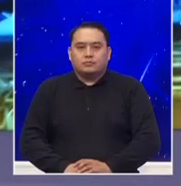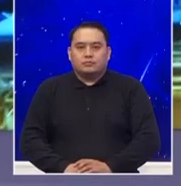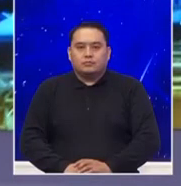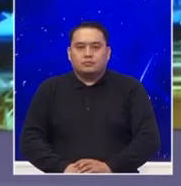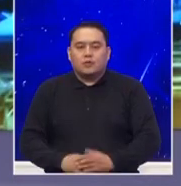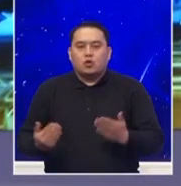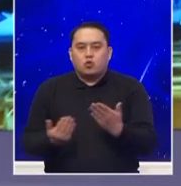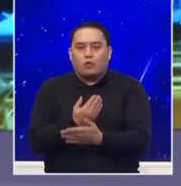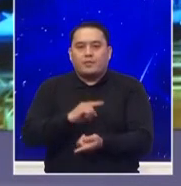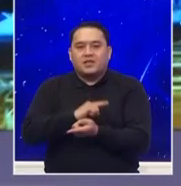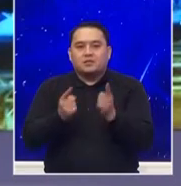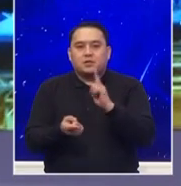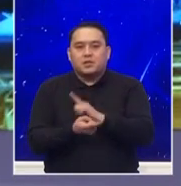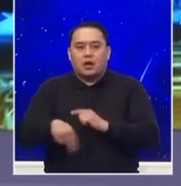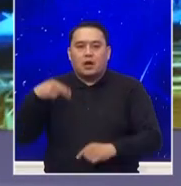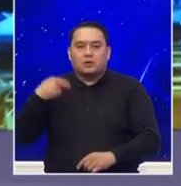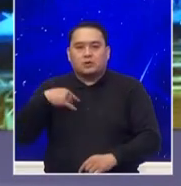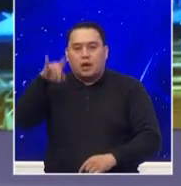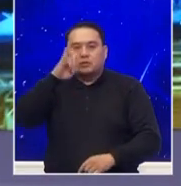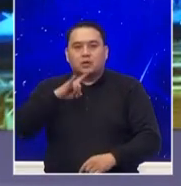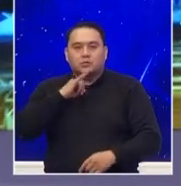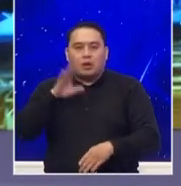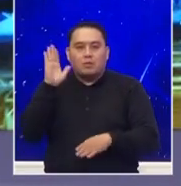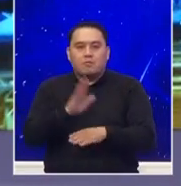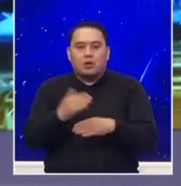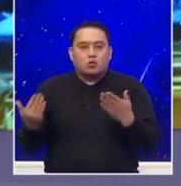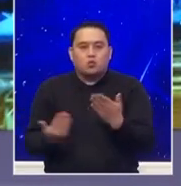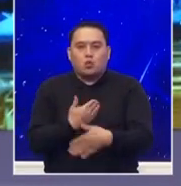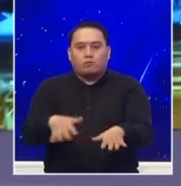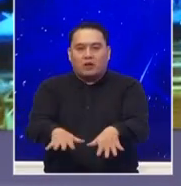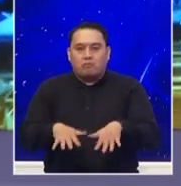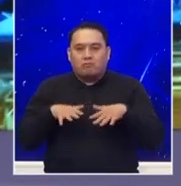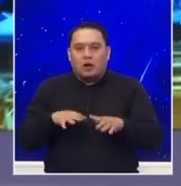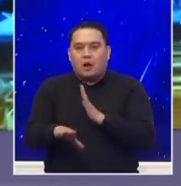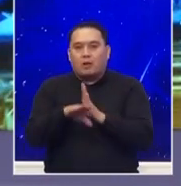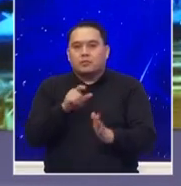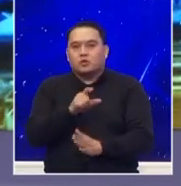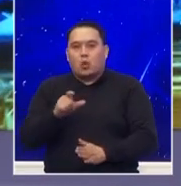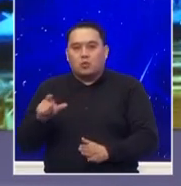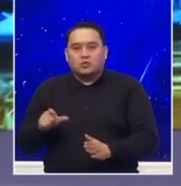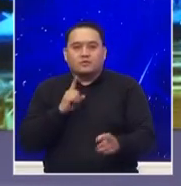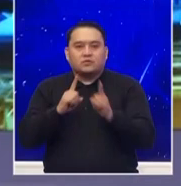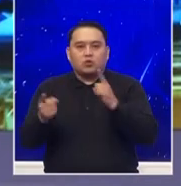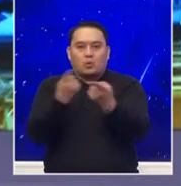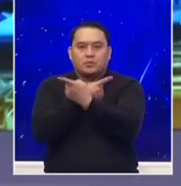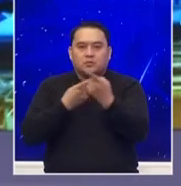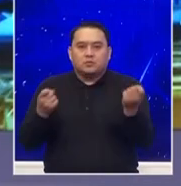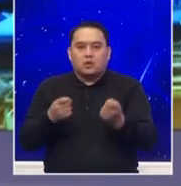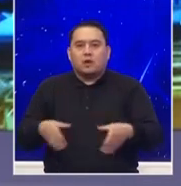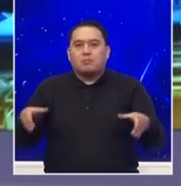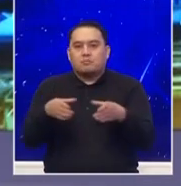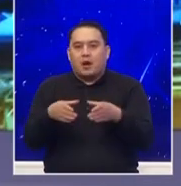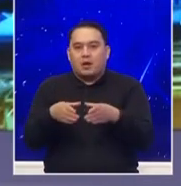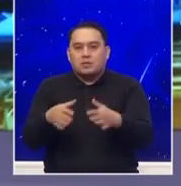К новым реформам. Глава государства поставил задачи перед новым составом Мажилиса. Они были озвучены в ходе совместного заседания